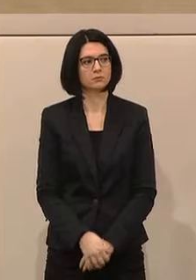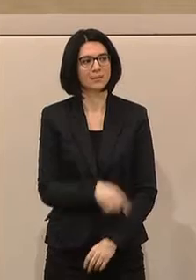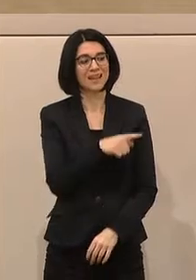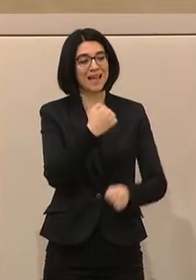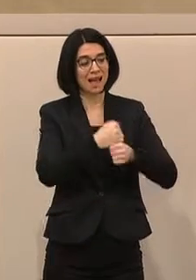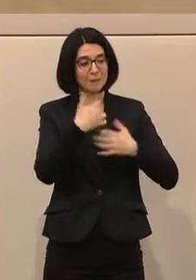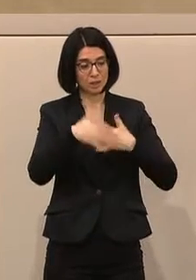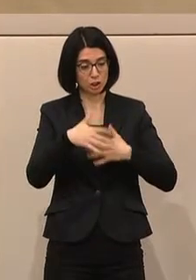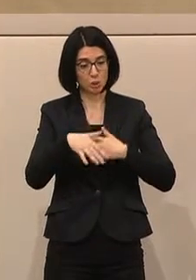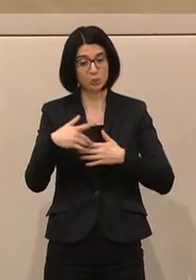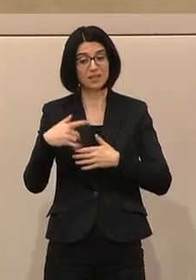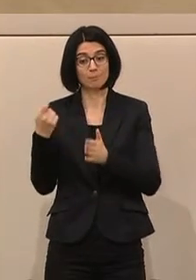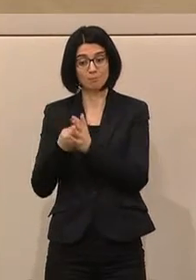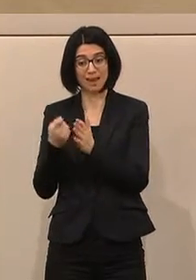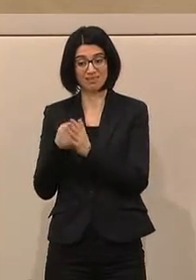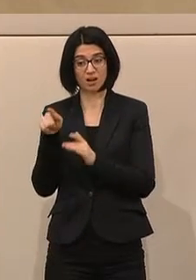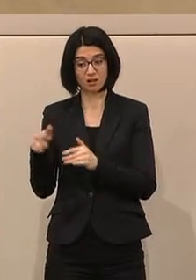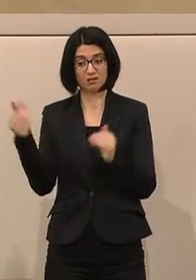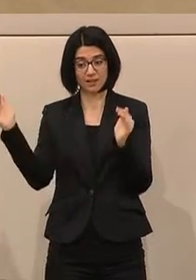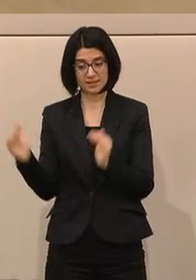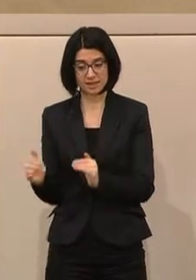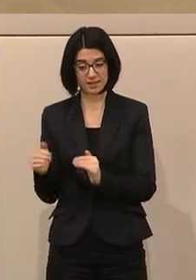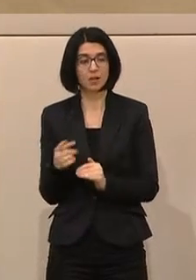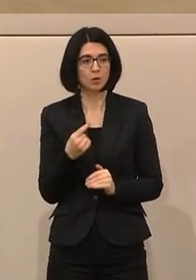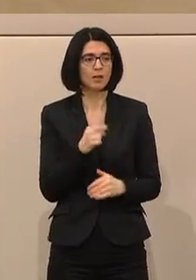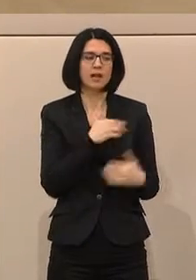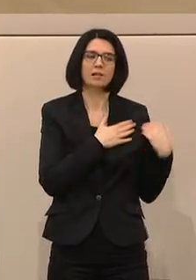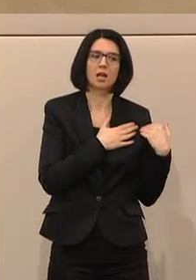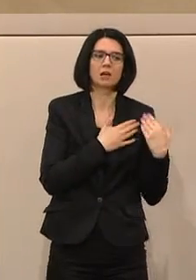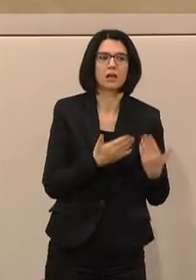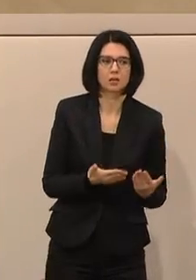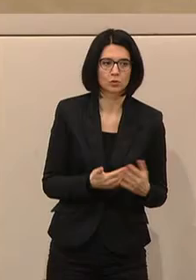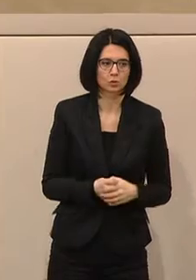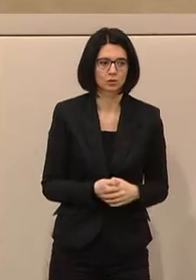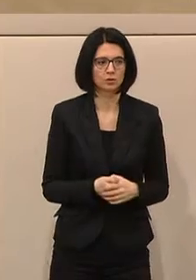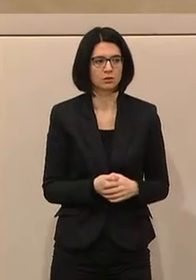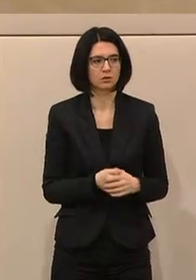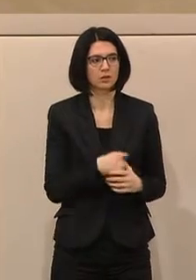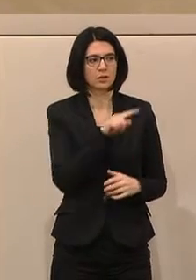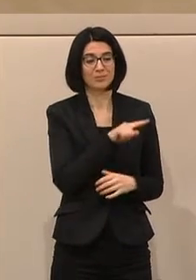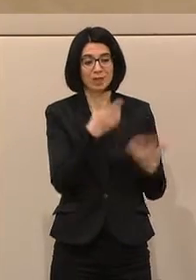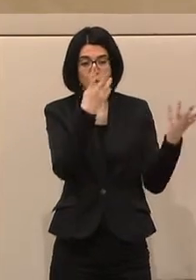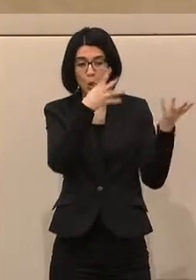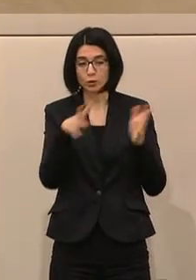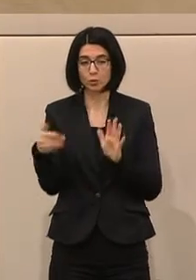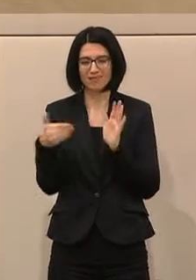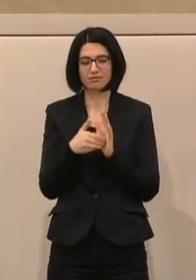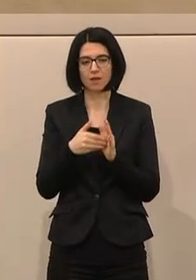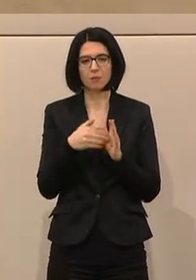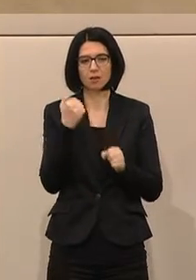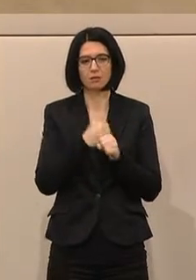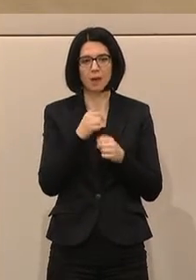Mit der Senkung des Arbeitslosenversicherungsbeitrages werden wir einen dieser Entlastungsschritte setzen. Bis zu 900.000